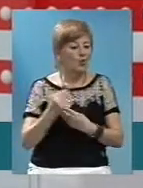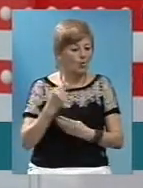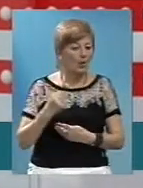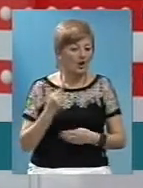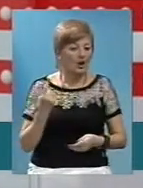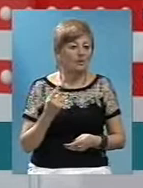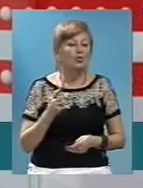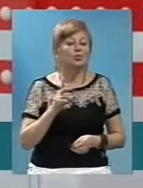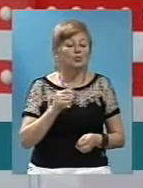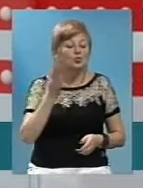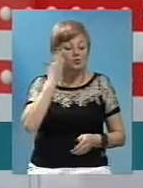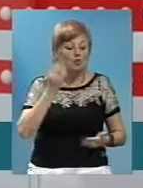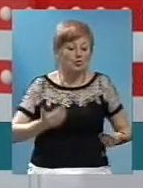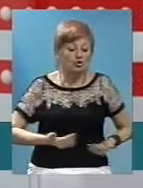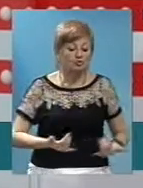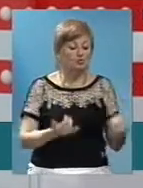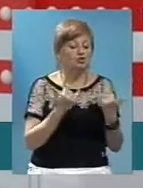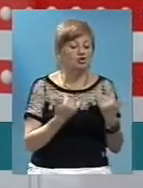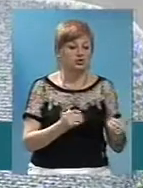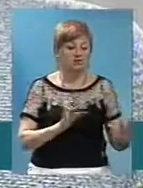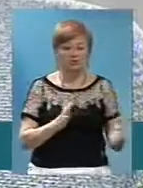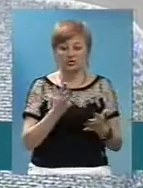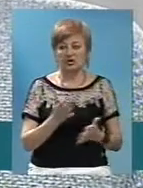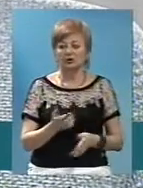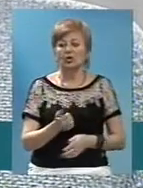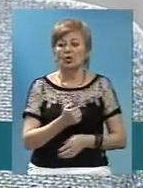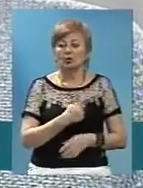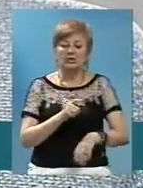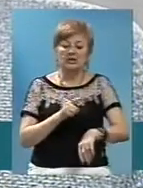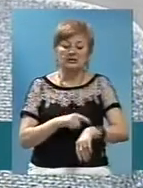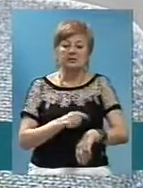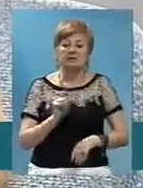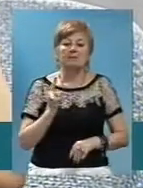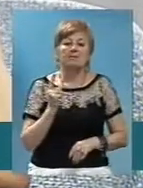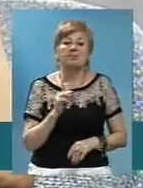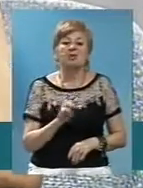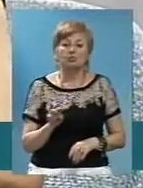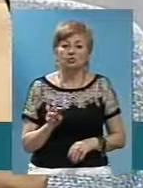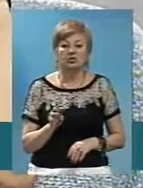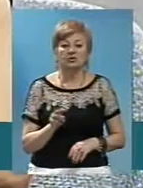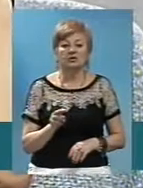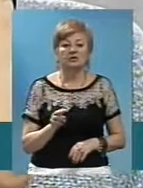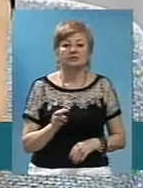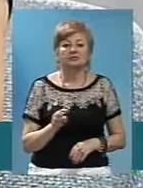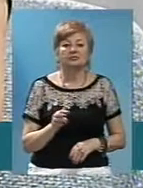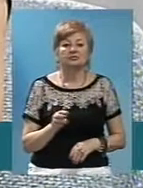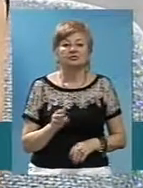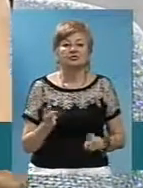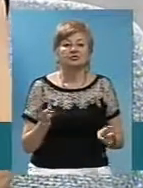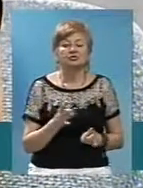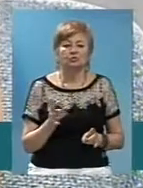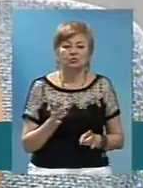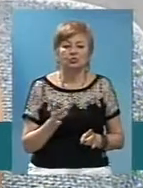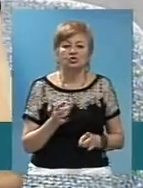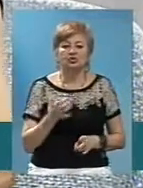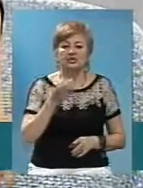тому способі життя, який ми сьогодні маємо. У нас менше хвилини, а тут напрошується, ну так, це все-таки щось сакральне, як